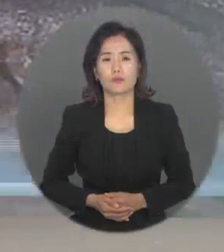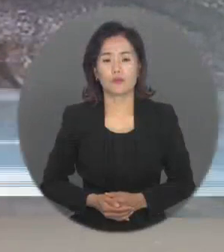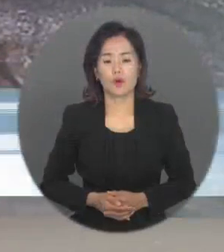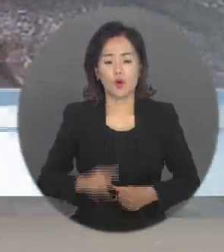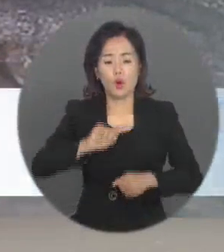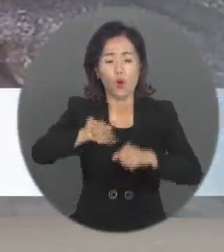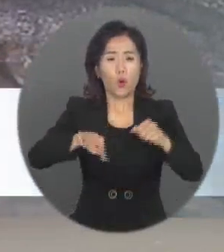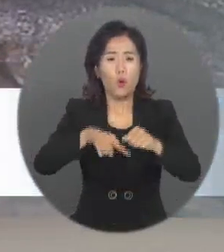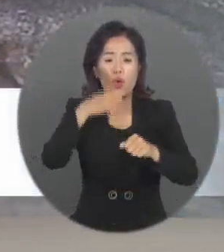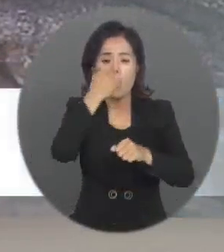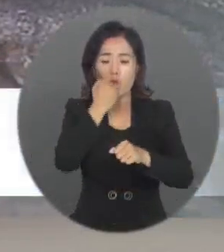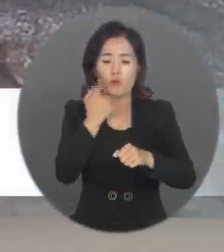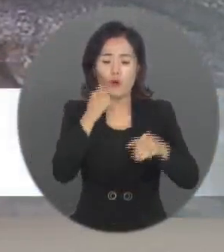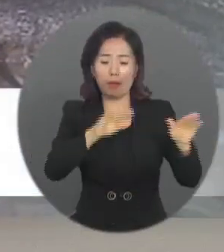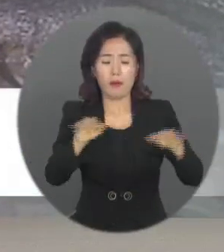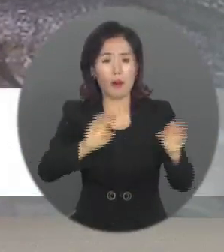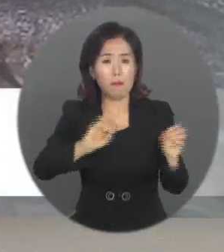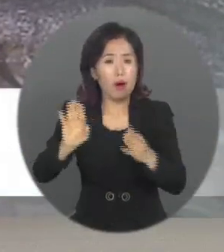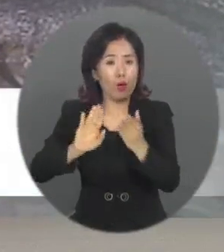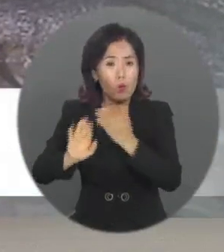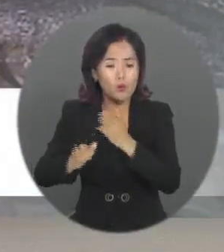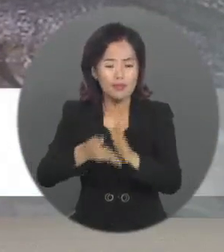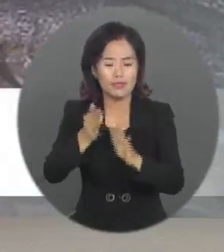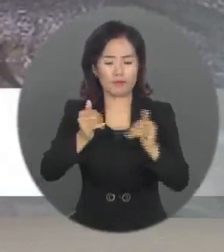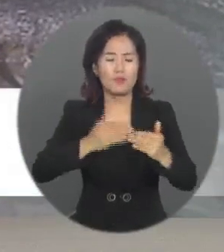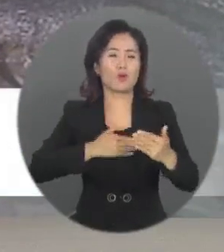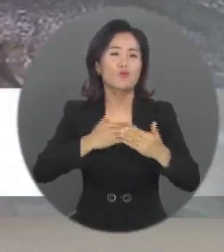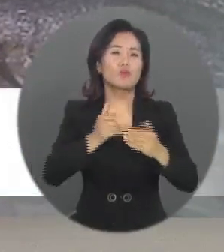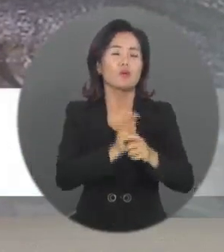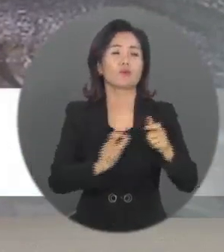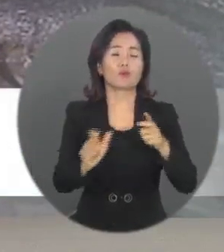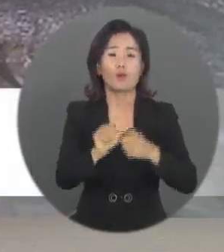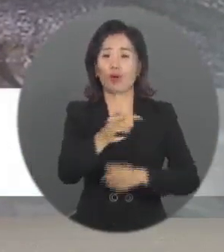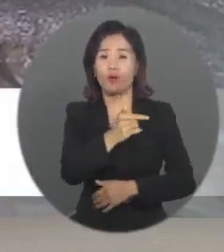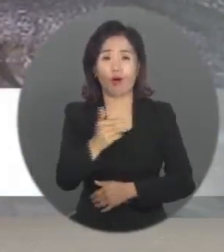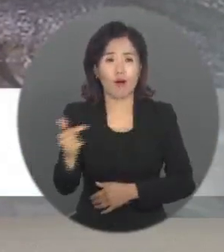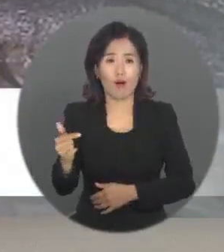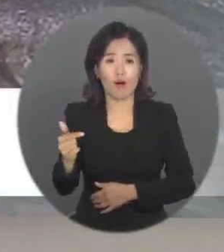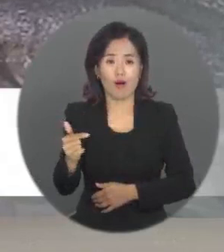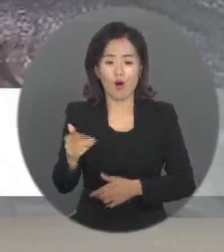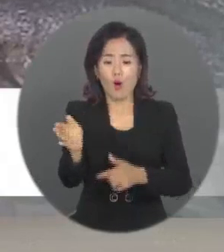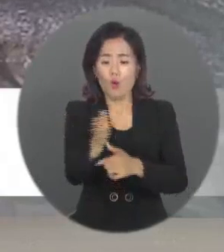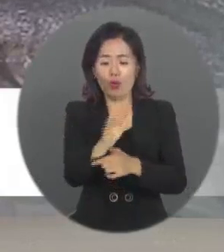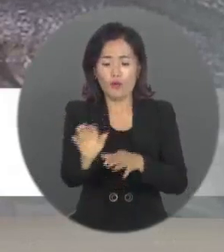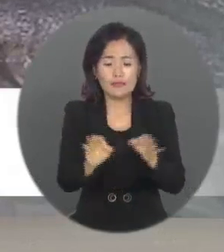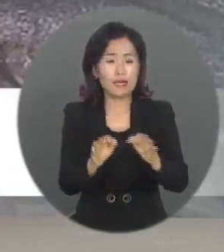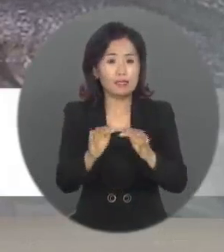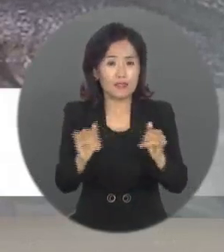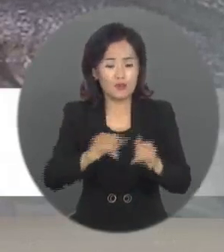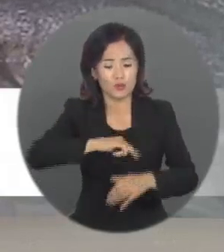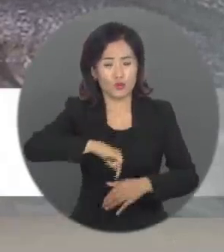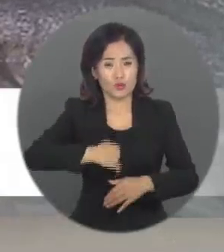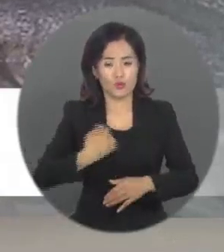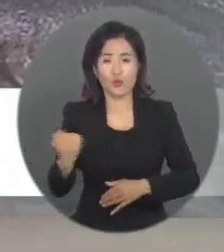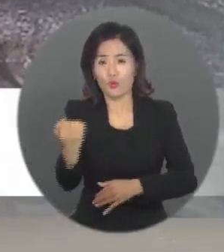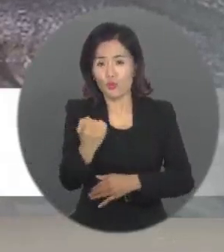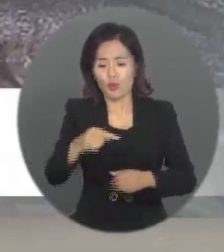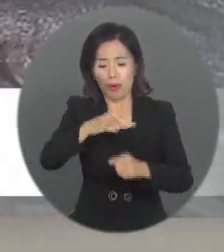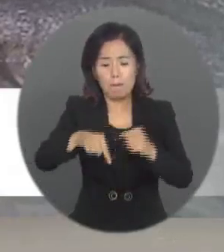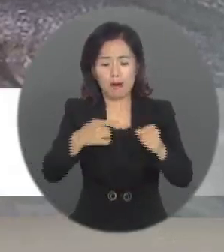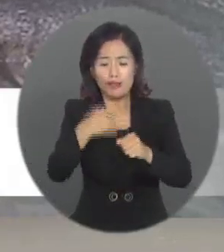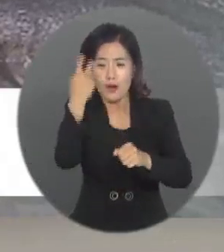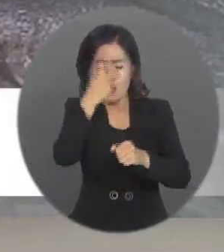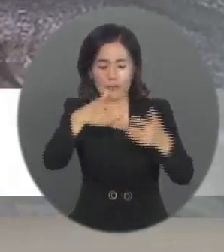후쿠시마 오염수가 방류된 이후 시민들의 불안감은 더욱 커지고 있죠. 수산업계 상인들은 스스로 휴대용